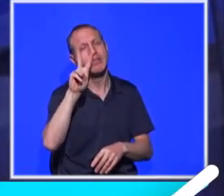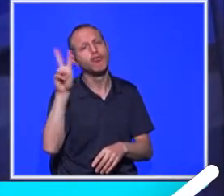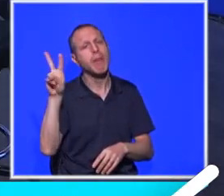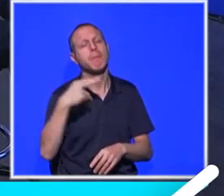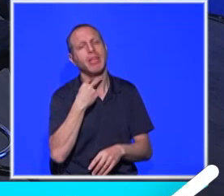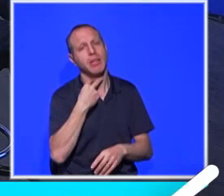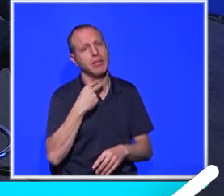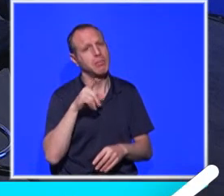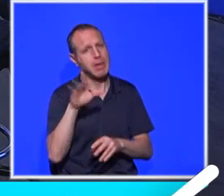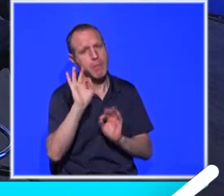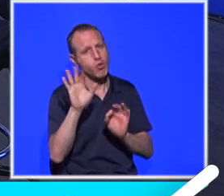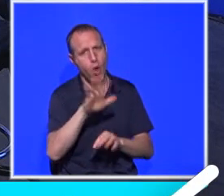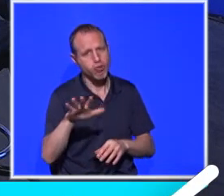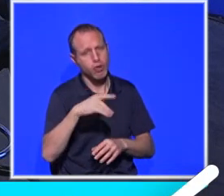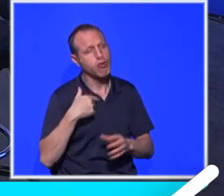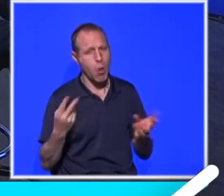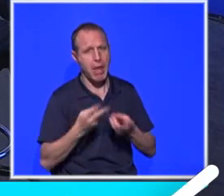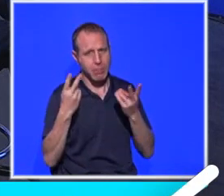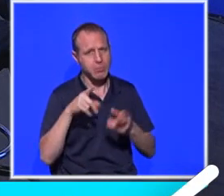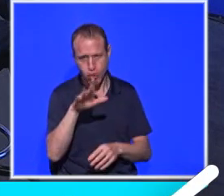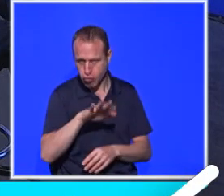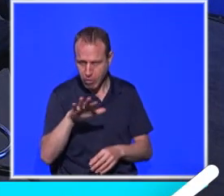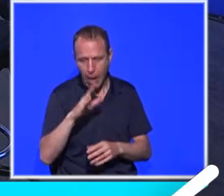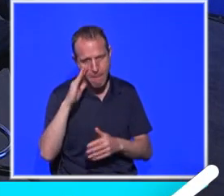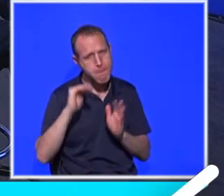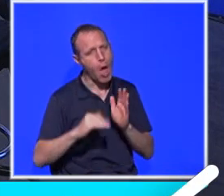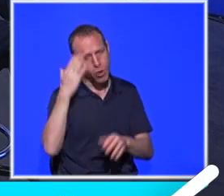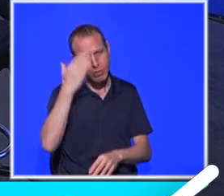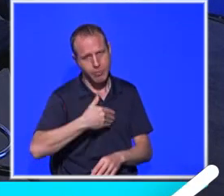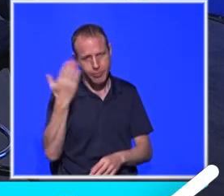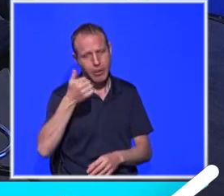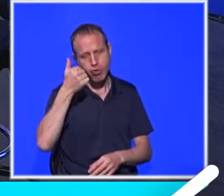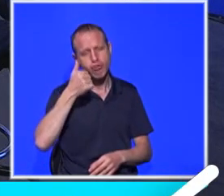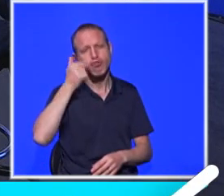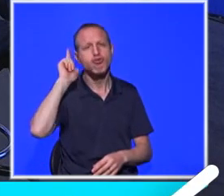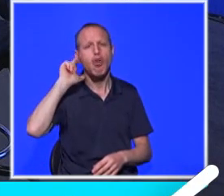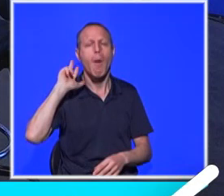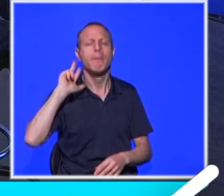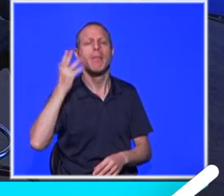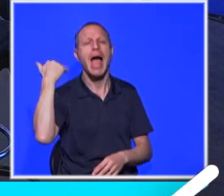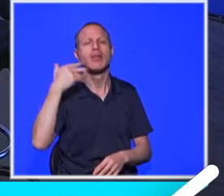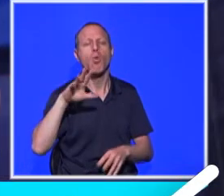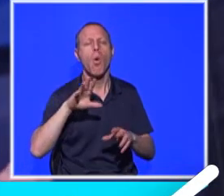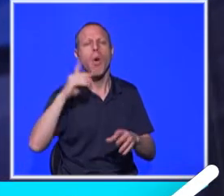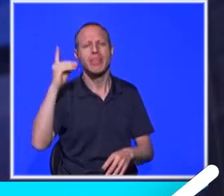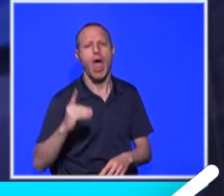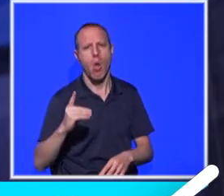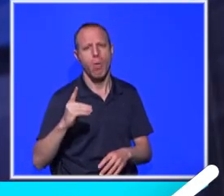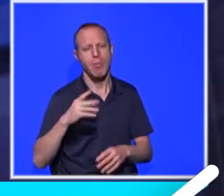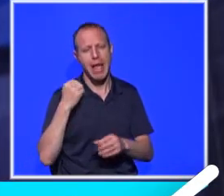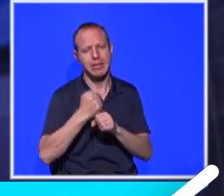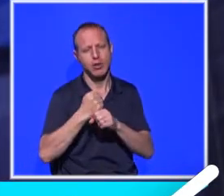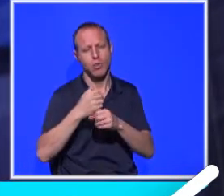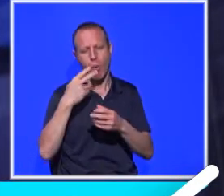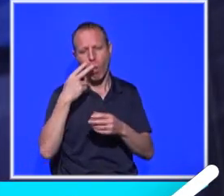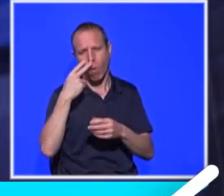שאנחנו מחפשים. אז זה שטח שכנראה פחות ידוע, שלשום הייתי בנגב, עשינו ביקורים